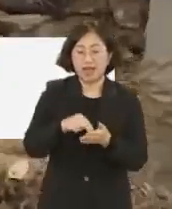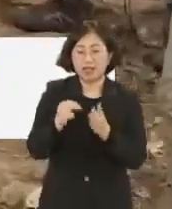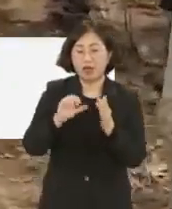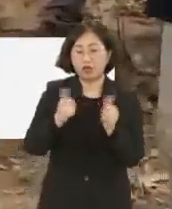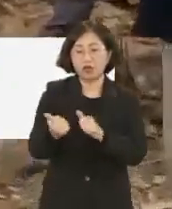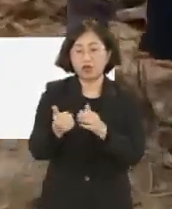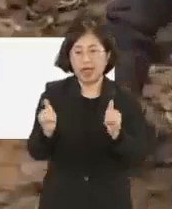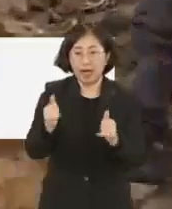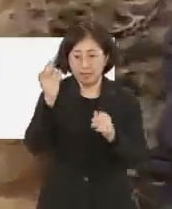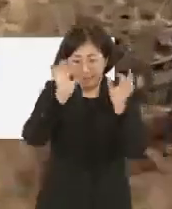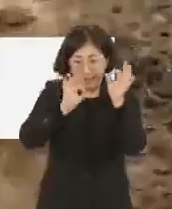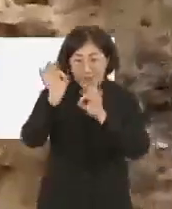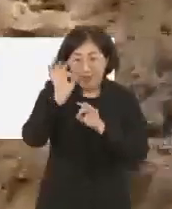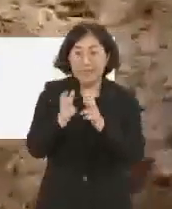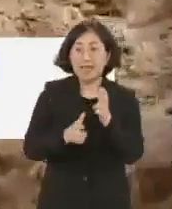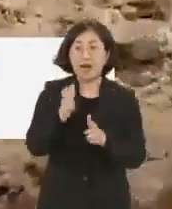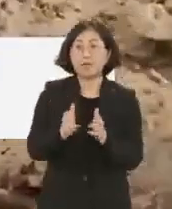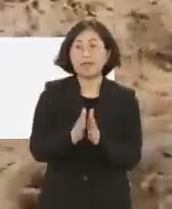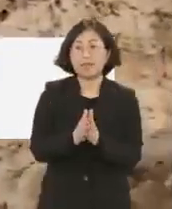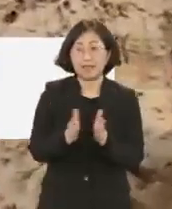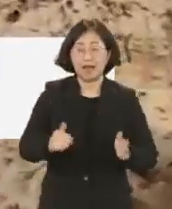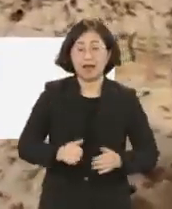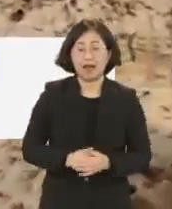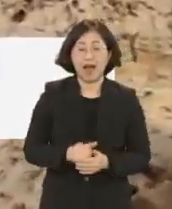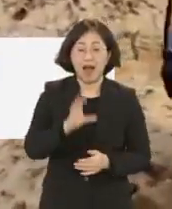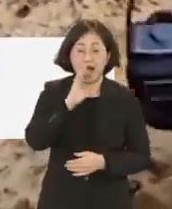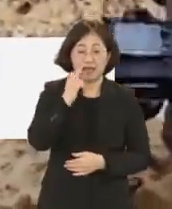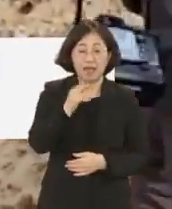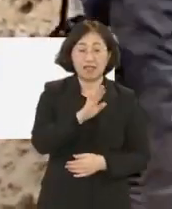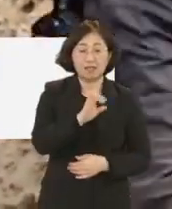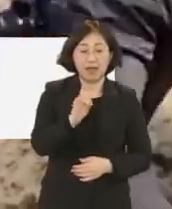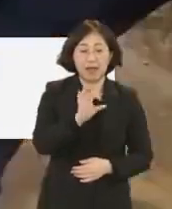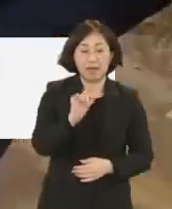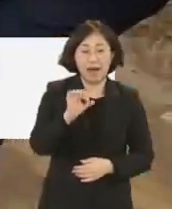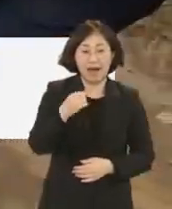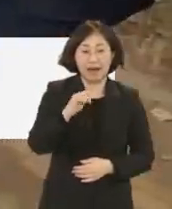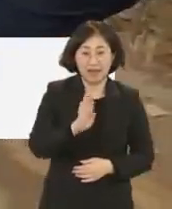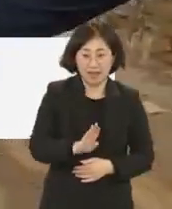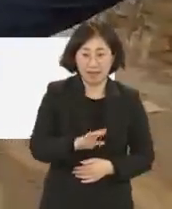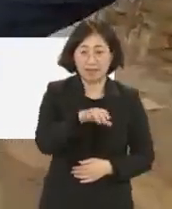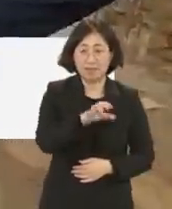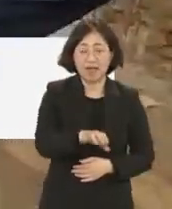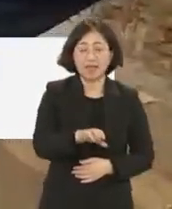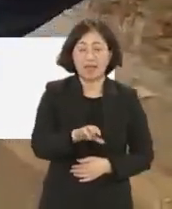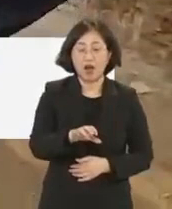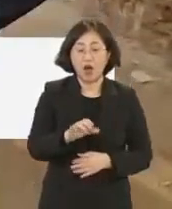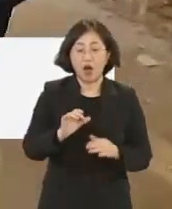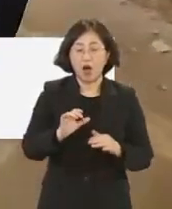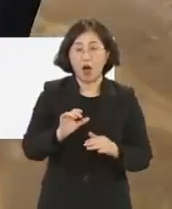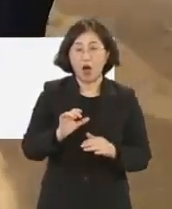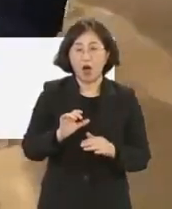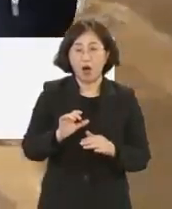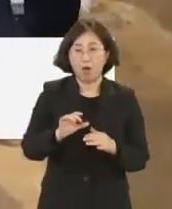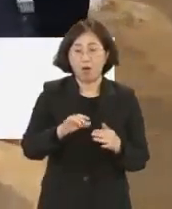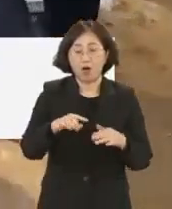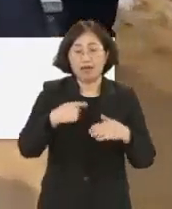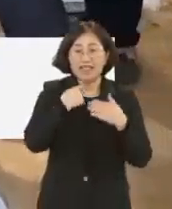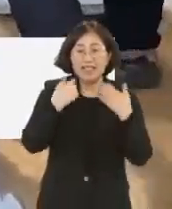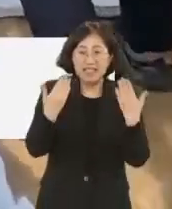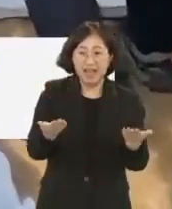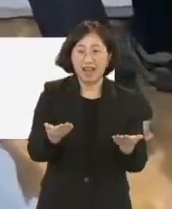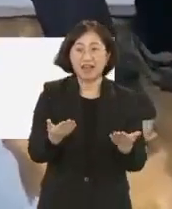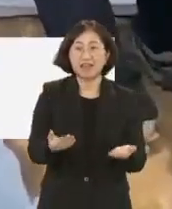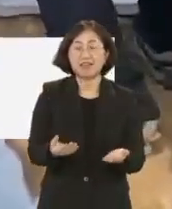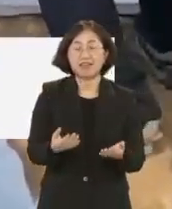시작됐습니다. 이기 진실화해위원회는 아산시 배방읍 공수리 일대에서 아산 부역 혐의 희생사건 개토제를